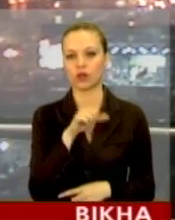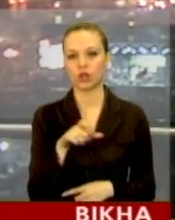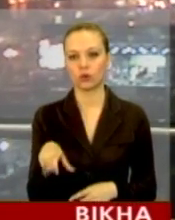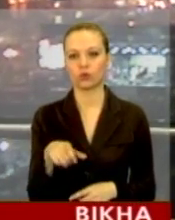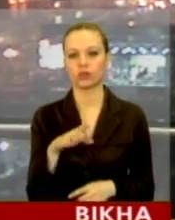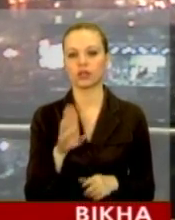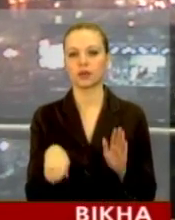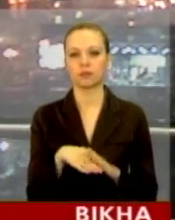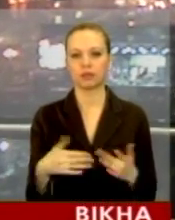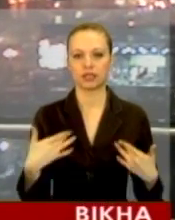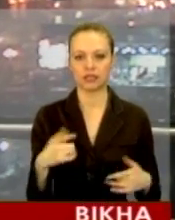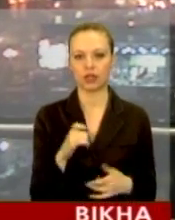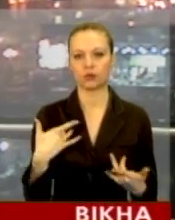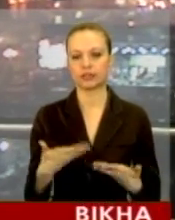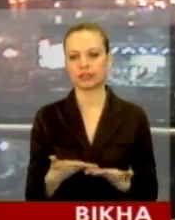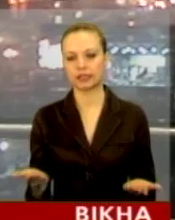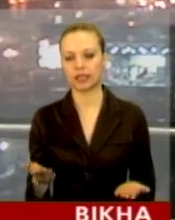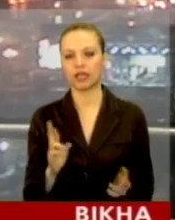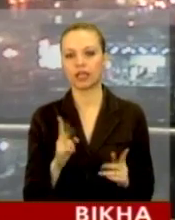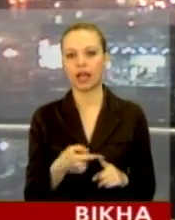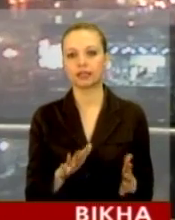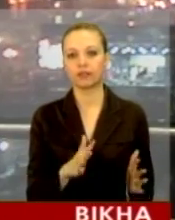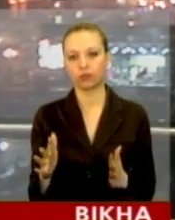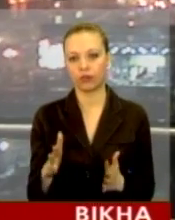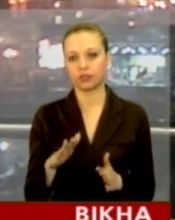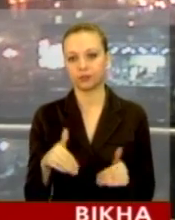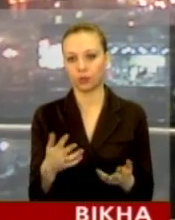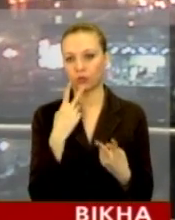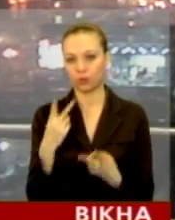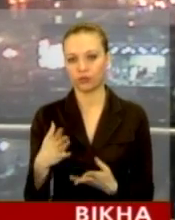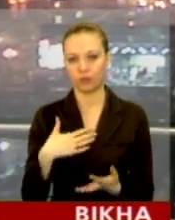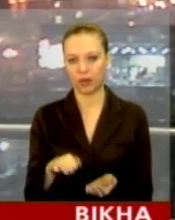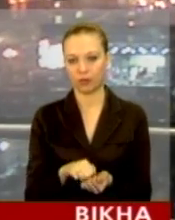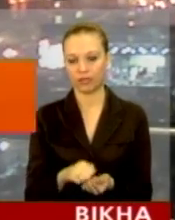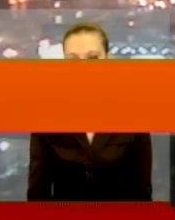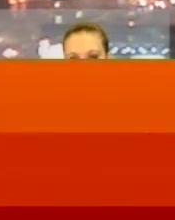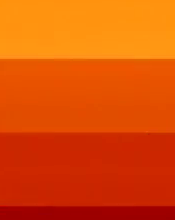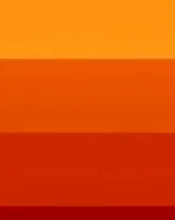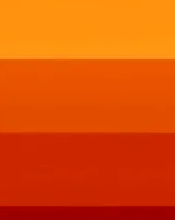під сценою, про це говорили зі сцени. Як це відбувалося, пропоную подивитися в моєму матеріалі.